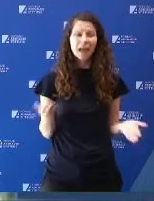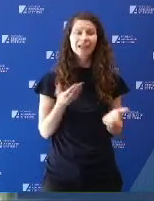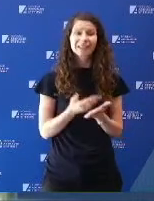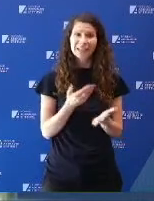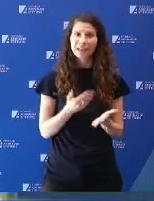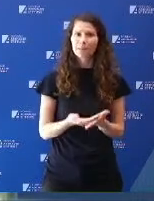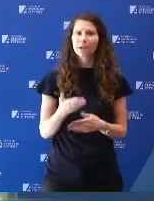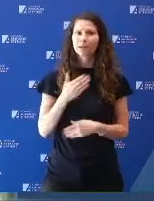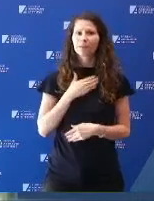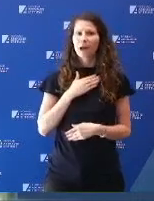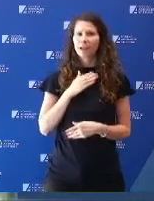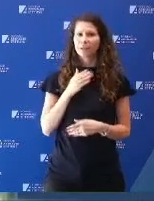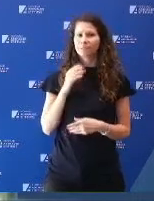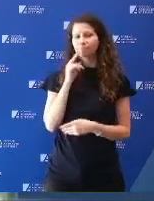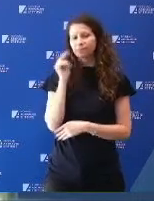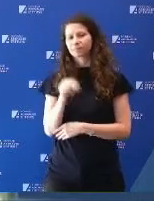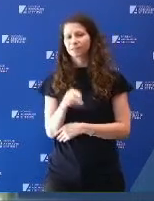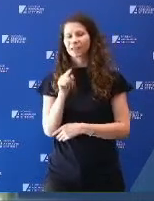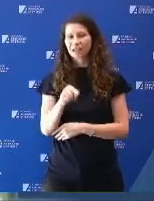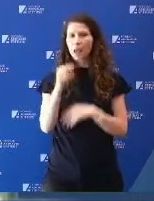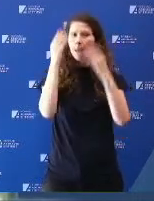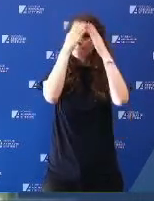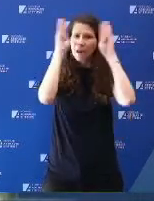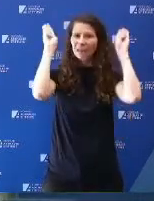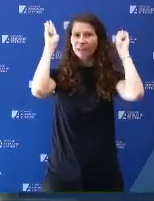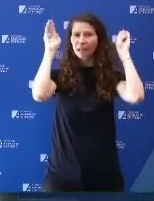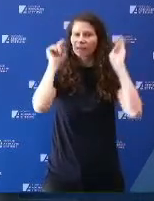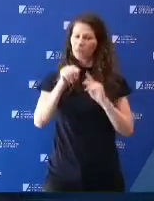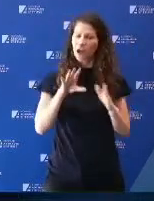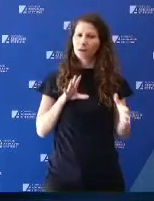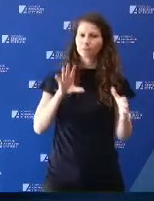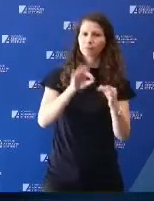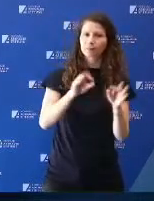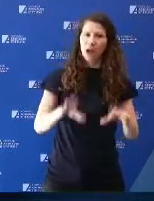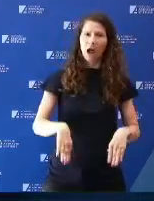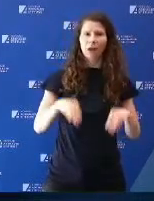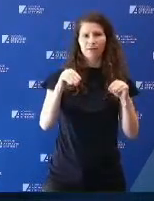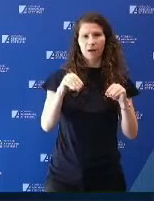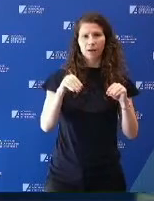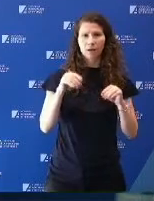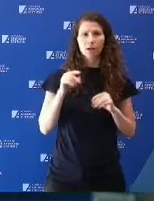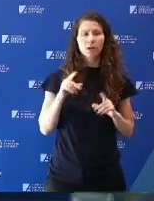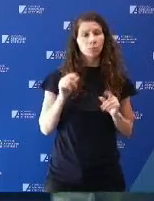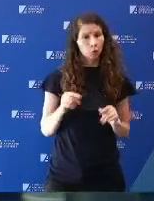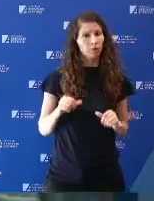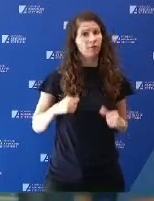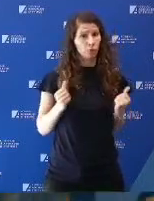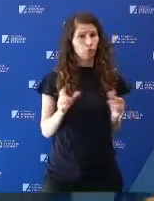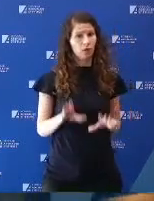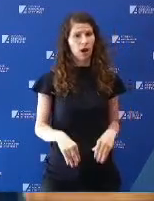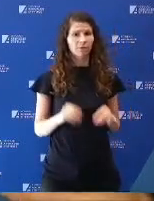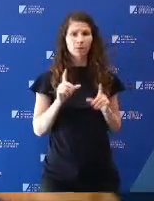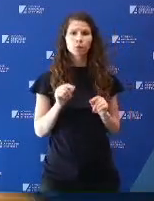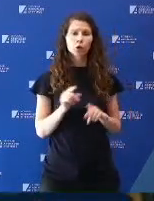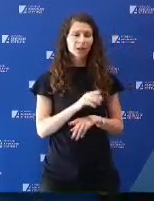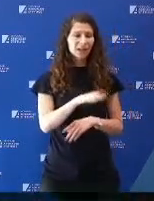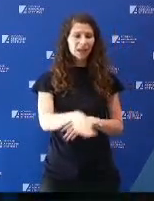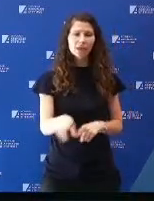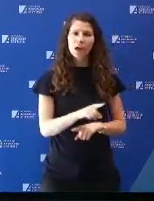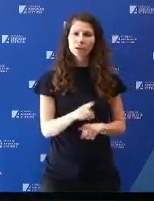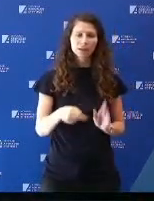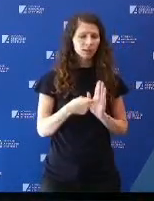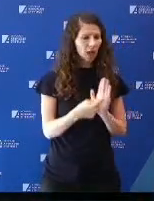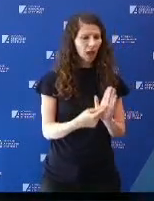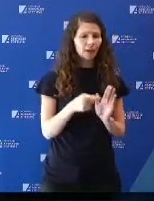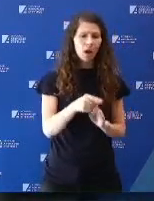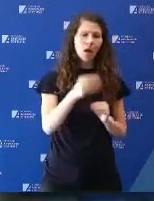Mindset anzusetzen und das möglichst früh. Ja, also unseren Kindern nicht abzugewöhnen, dass Lernen eigentlich bedeutet, dass man auch